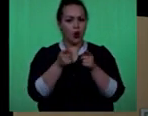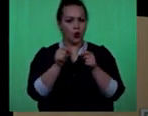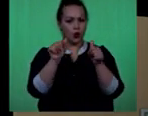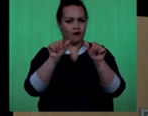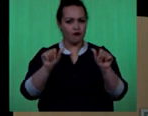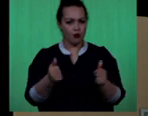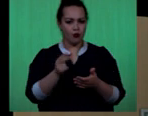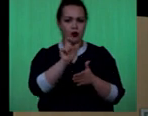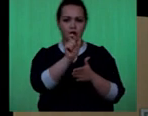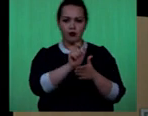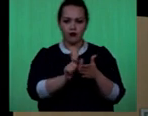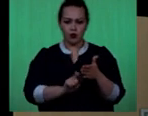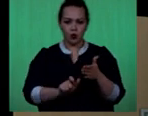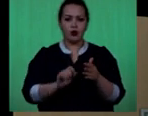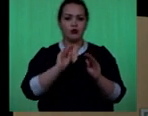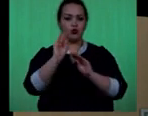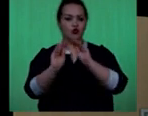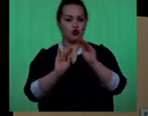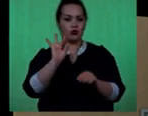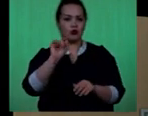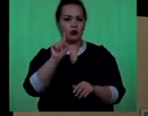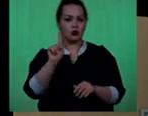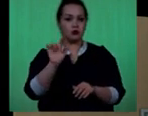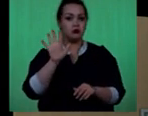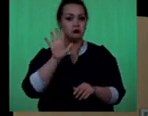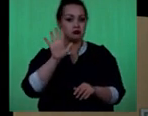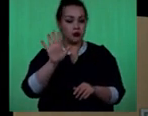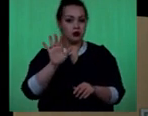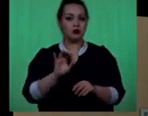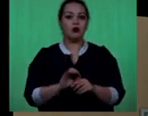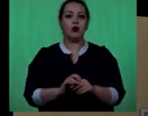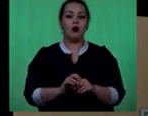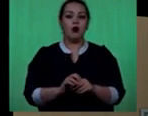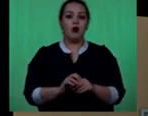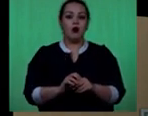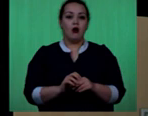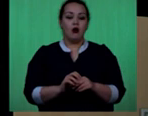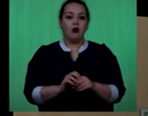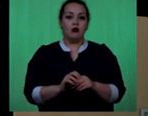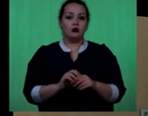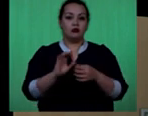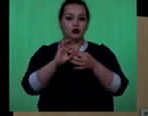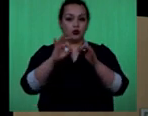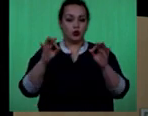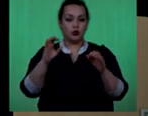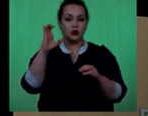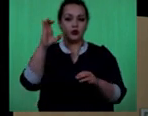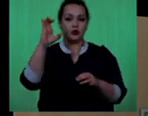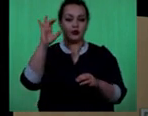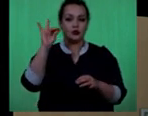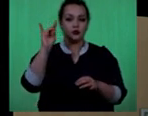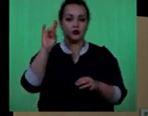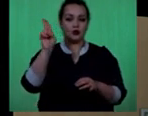стихотворение состоящего из пяти не рифмованных строк синквейн это